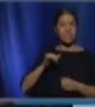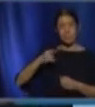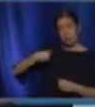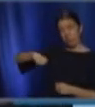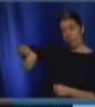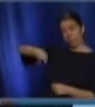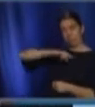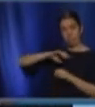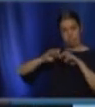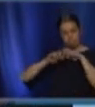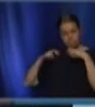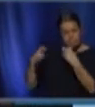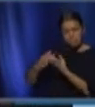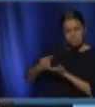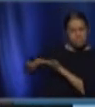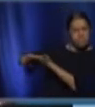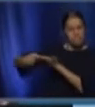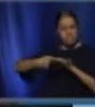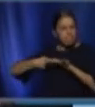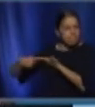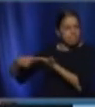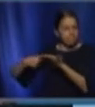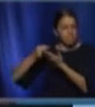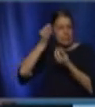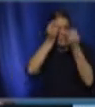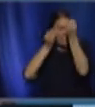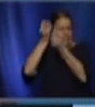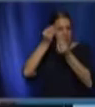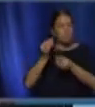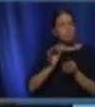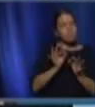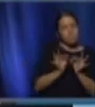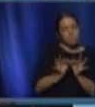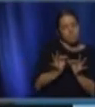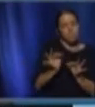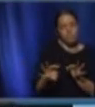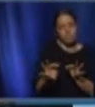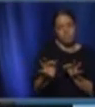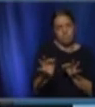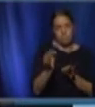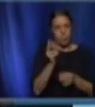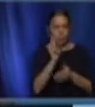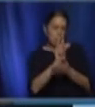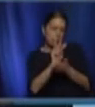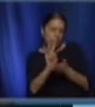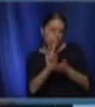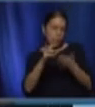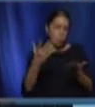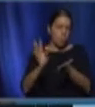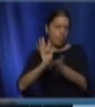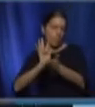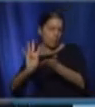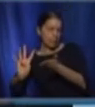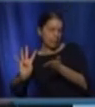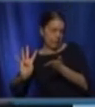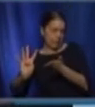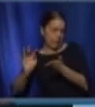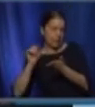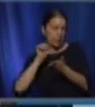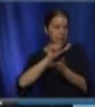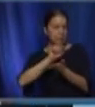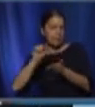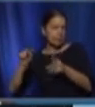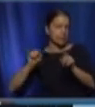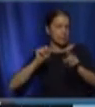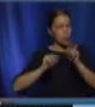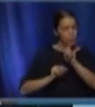2 semaines ou 4 semaines? Je pense que c'est plus probable que ça soit 4 semaines, mais dans 2 semaines, on